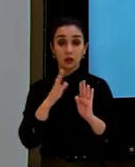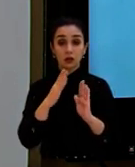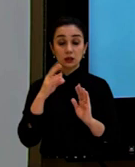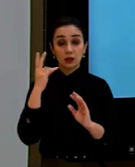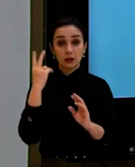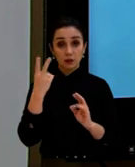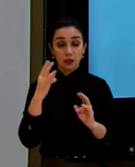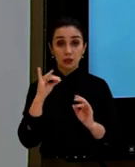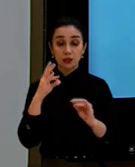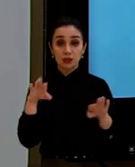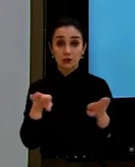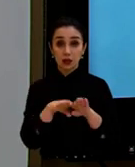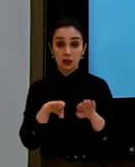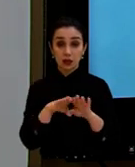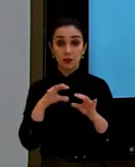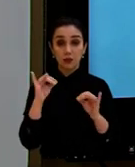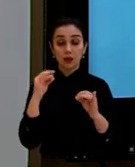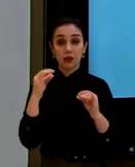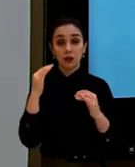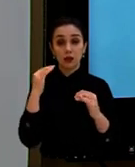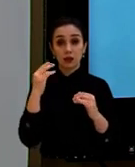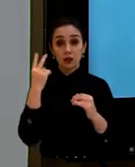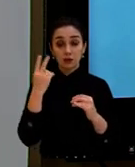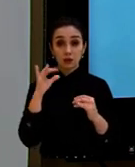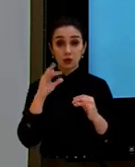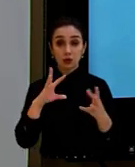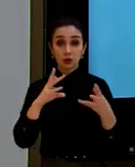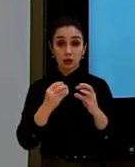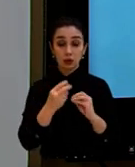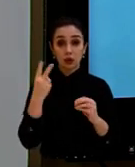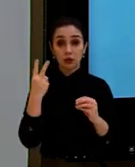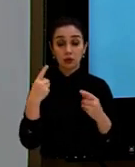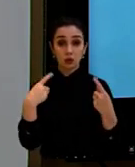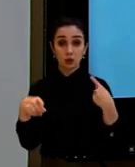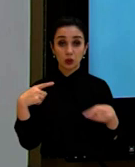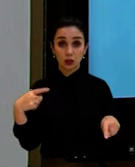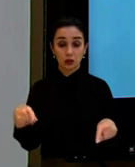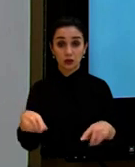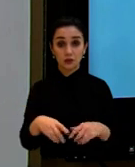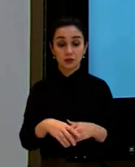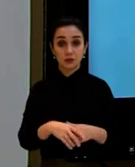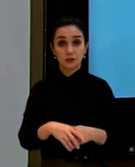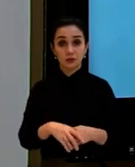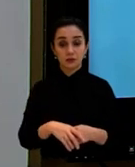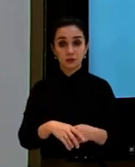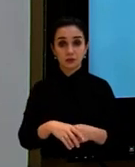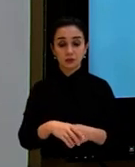квадрат и сверяем с квадратами суммы двух других.